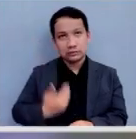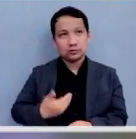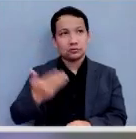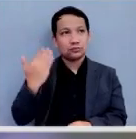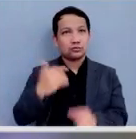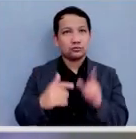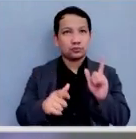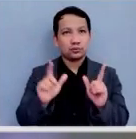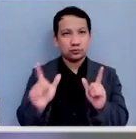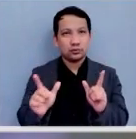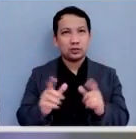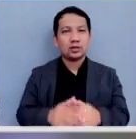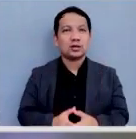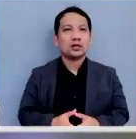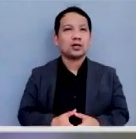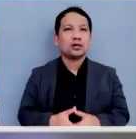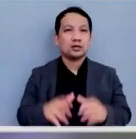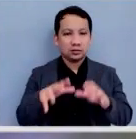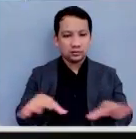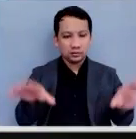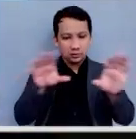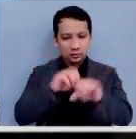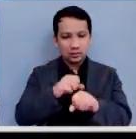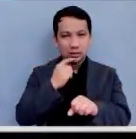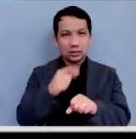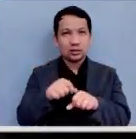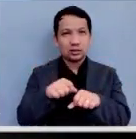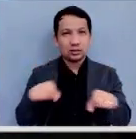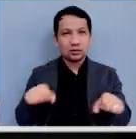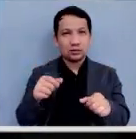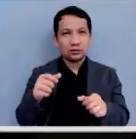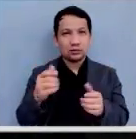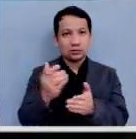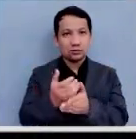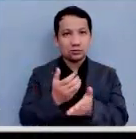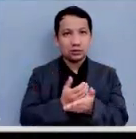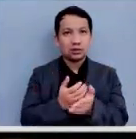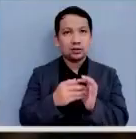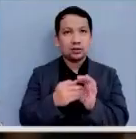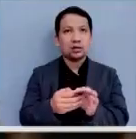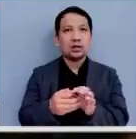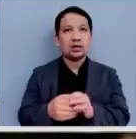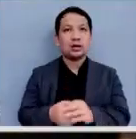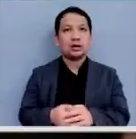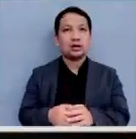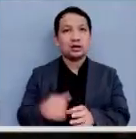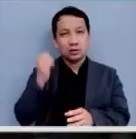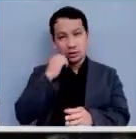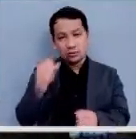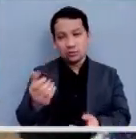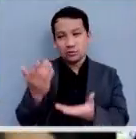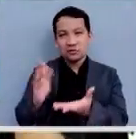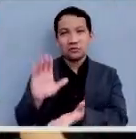2020. I finished my dreams. I finished my course. I offer this to